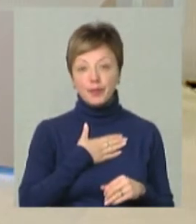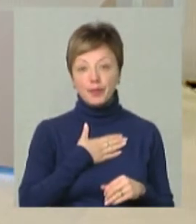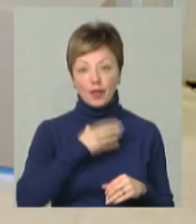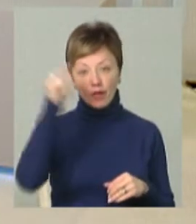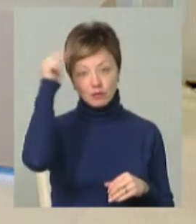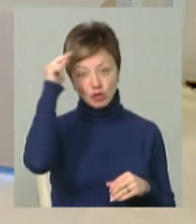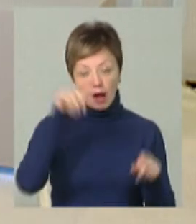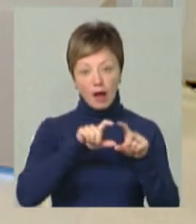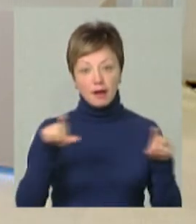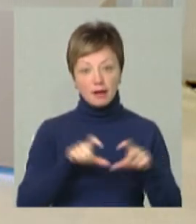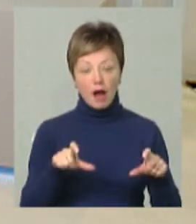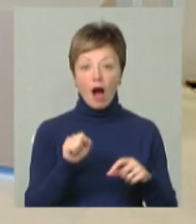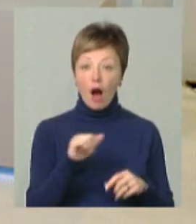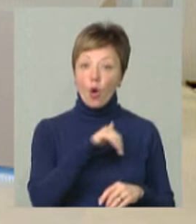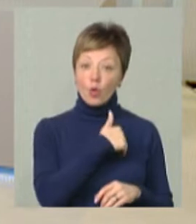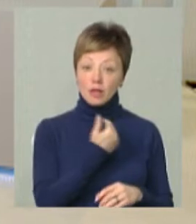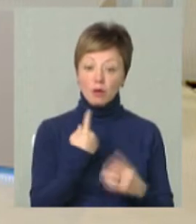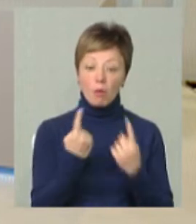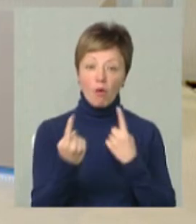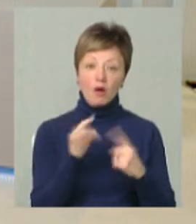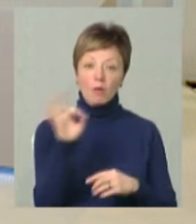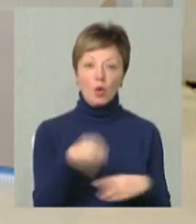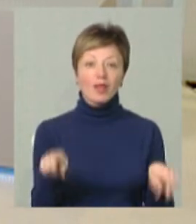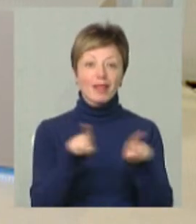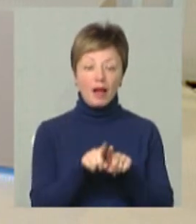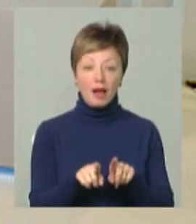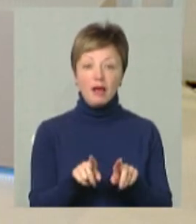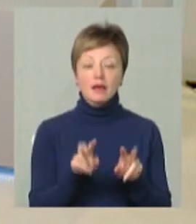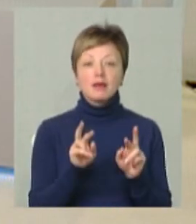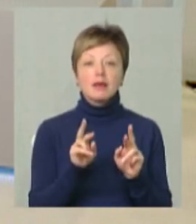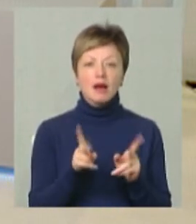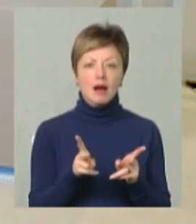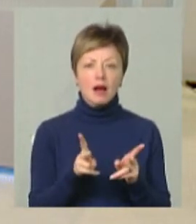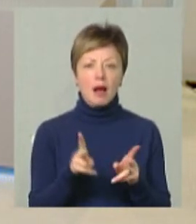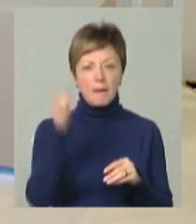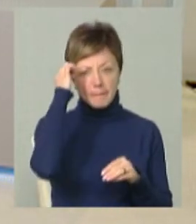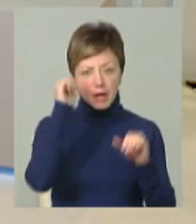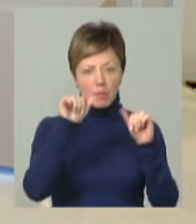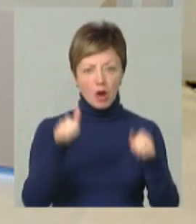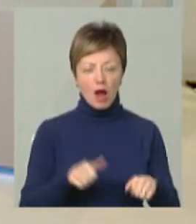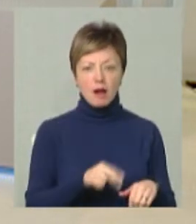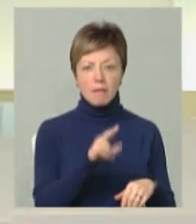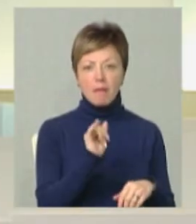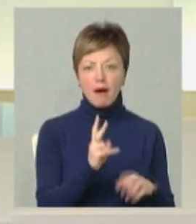навчальних. А хотілося би поговорити про таку річ, як меморіальні парки.